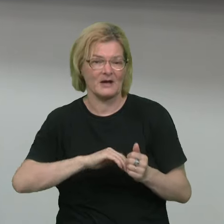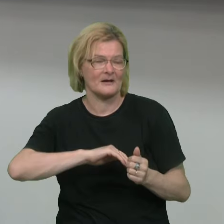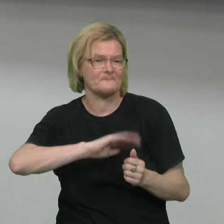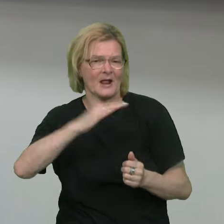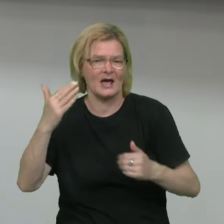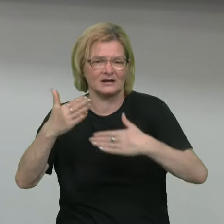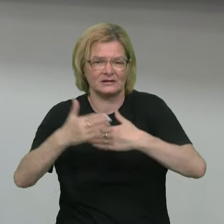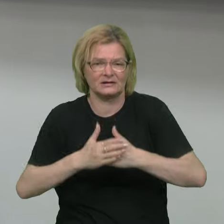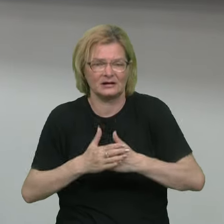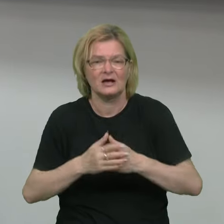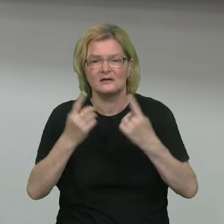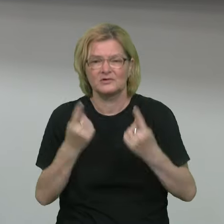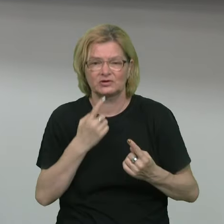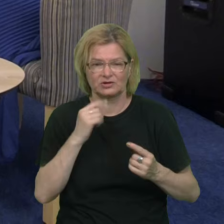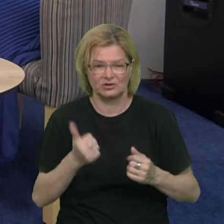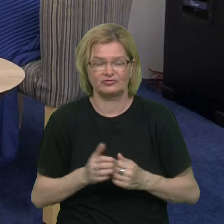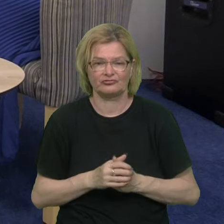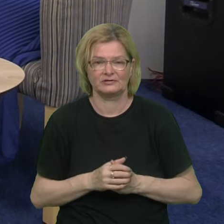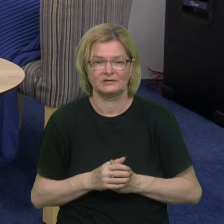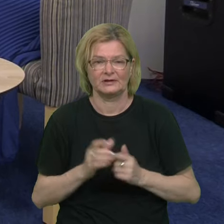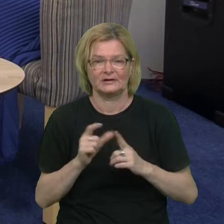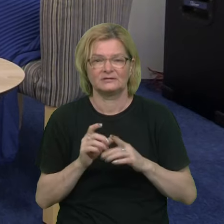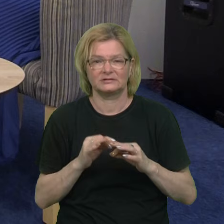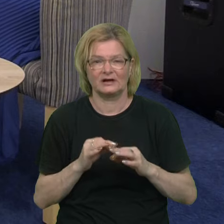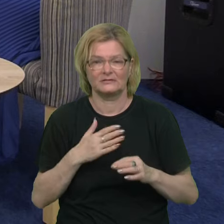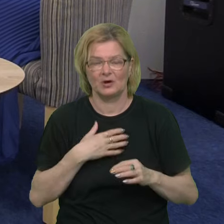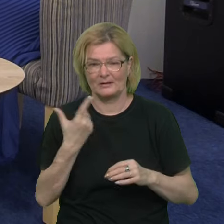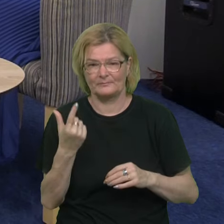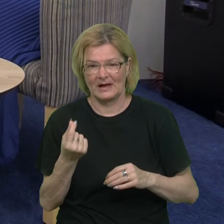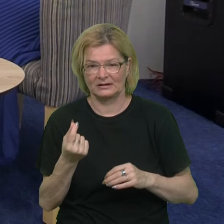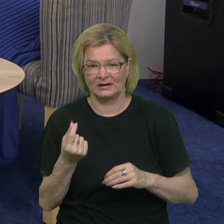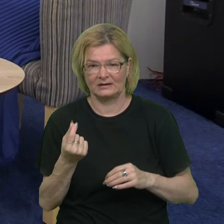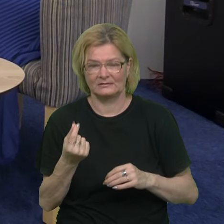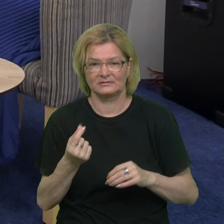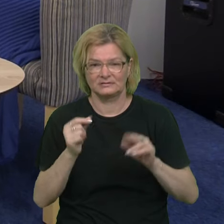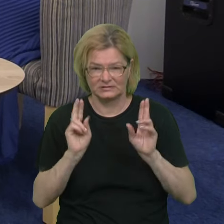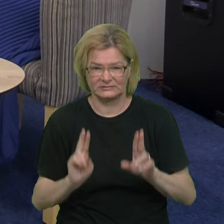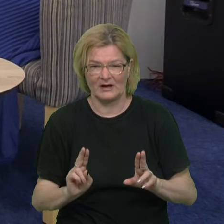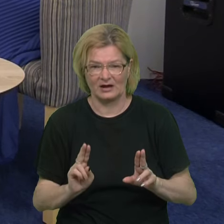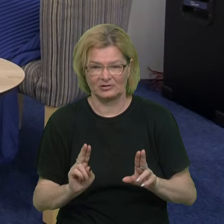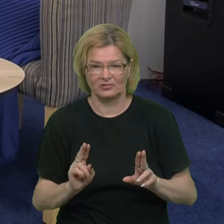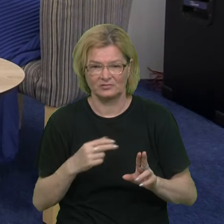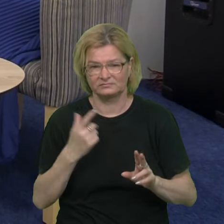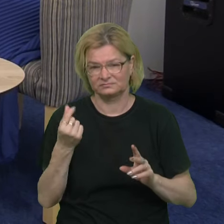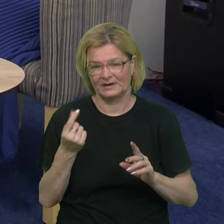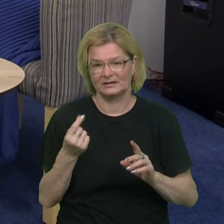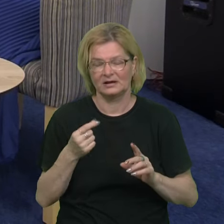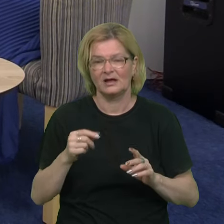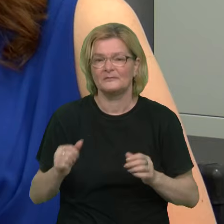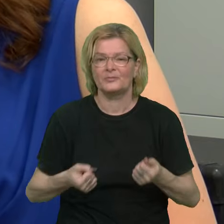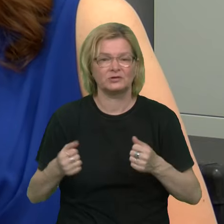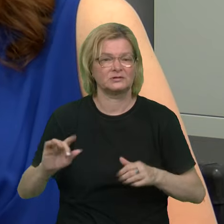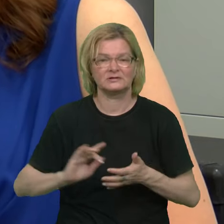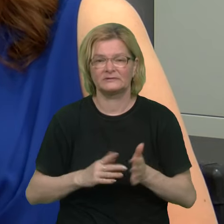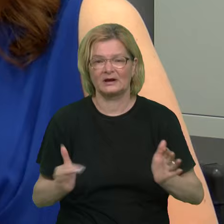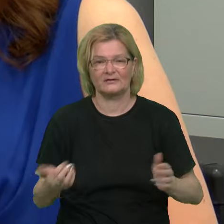je vama bio stijena uz vašu obitelj, postoji li još osoba? Da, pa moj partner Goran, evo stvarno je podnio sve,